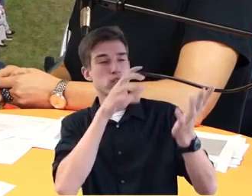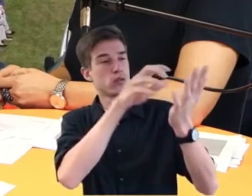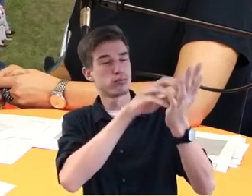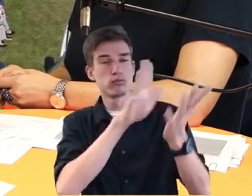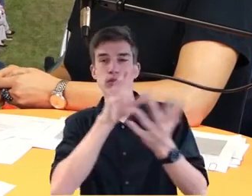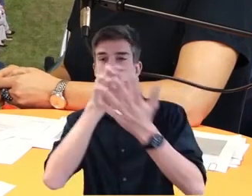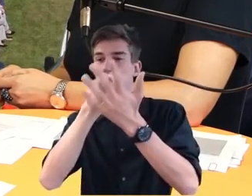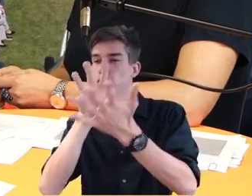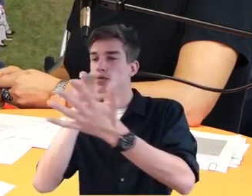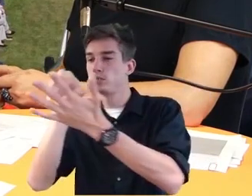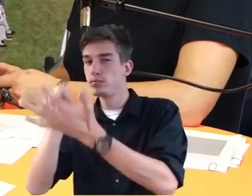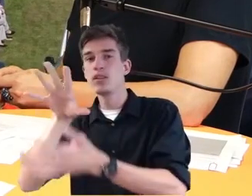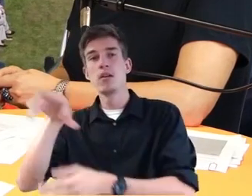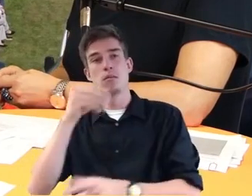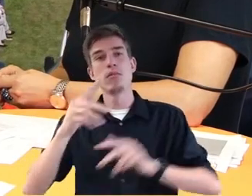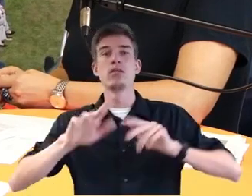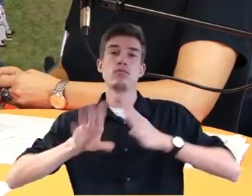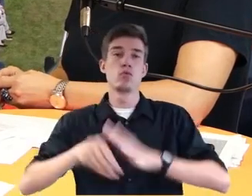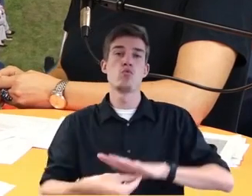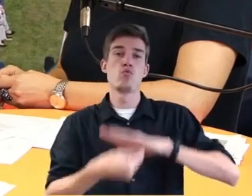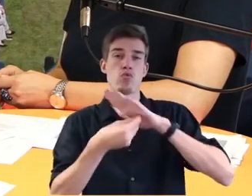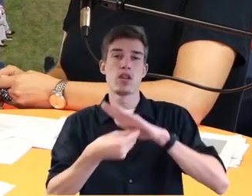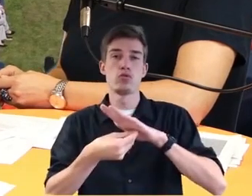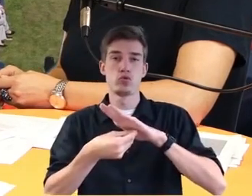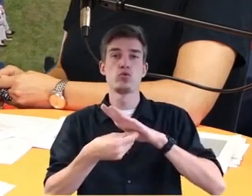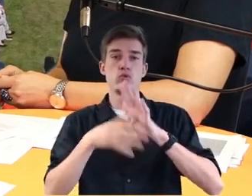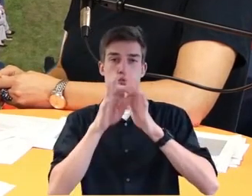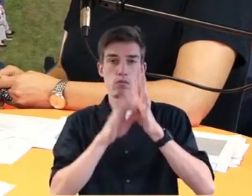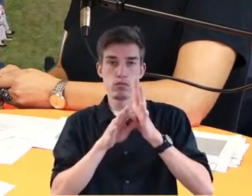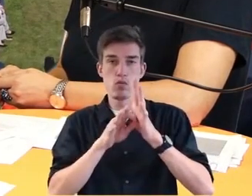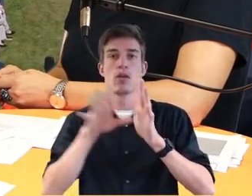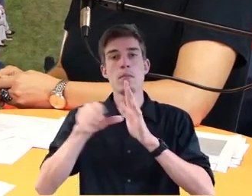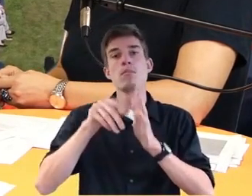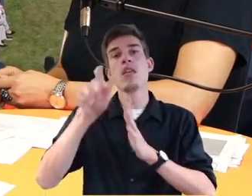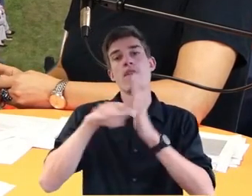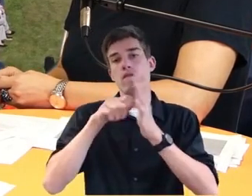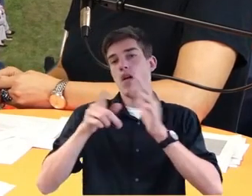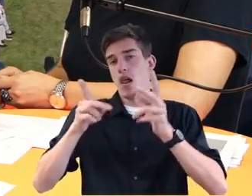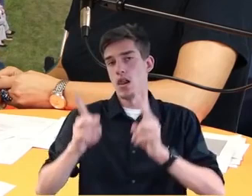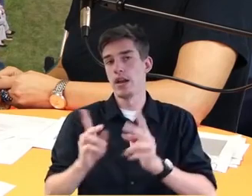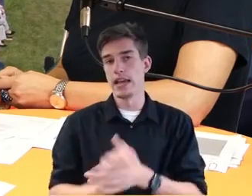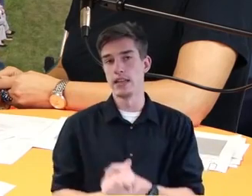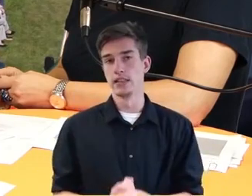eine Unterstützungskomponente, wo die Länder ein Mitspracherecht, sogar ein Wahlrecht haben.